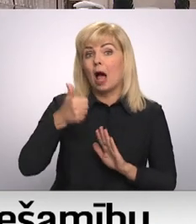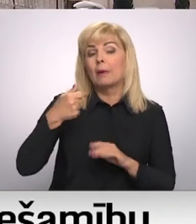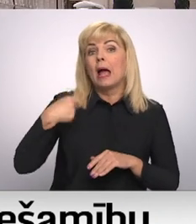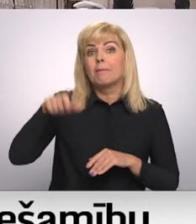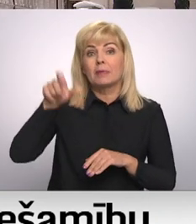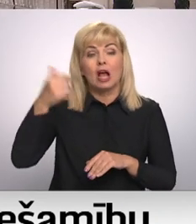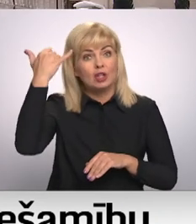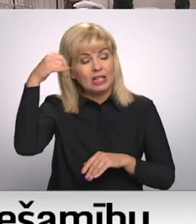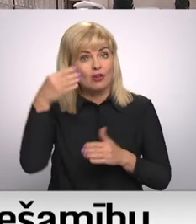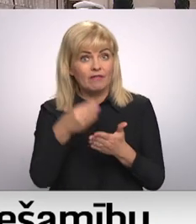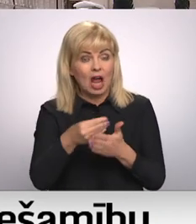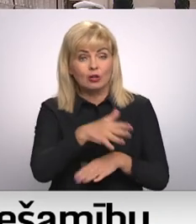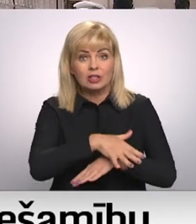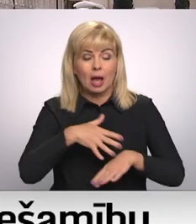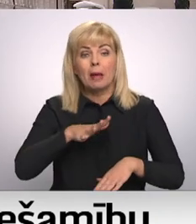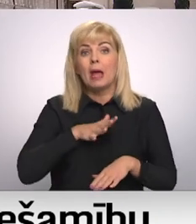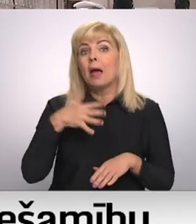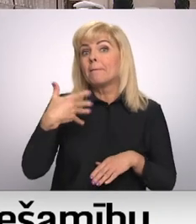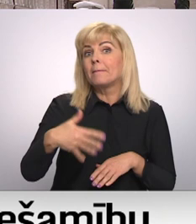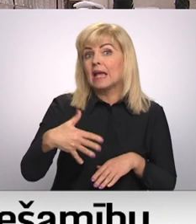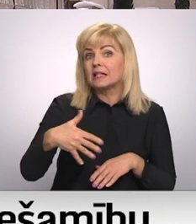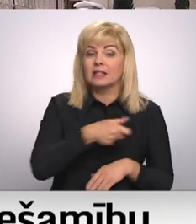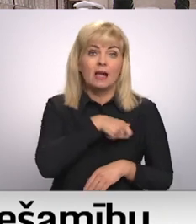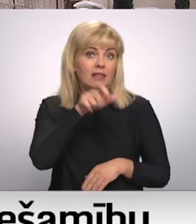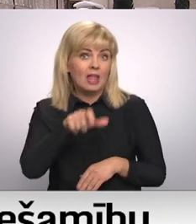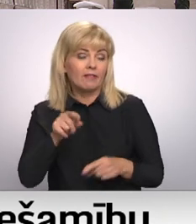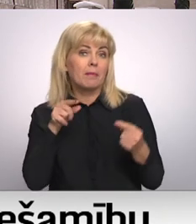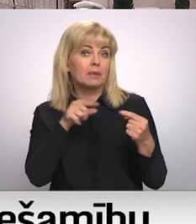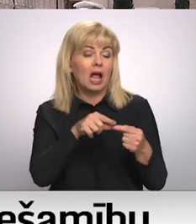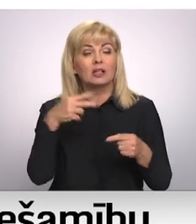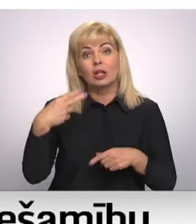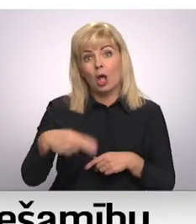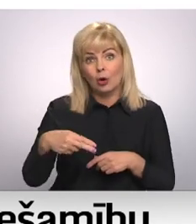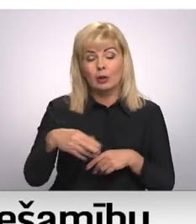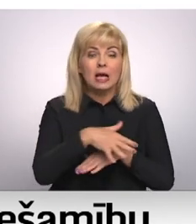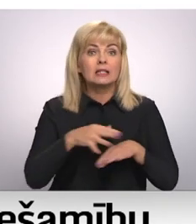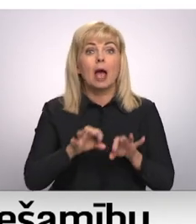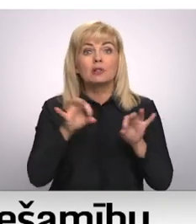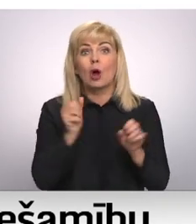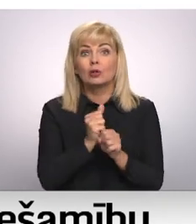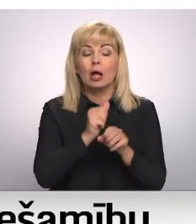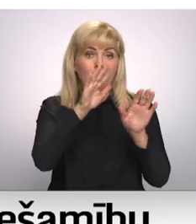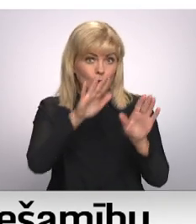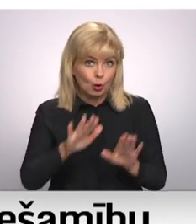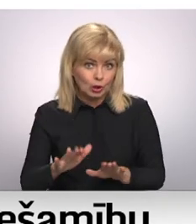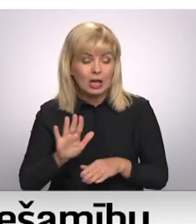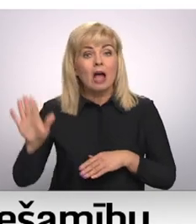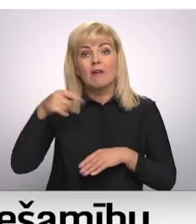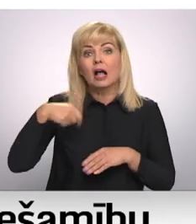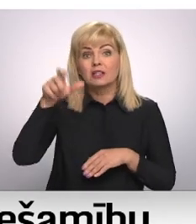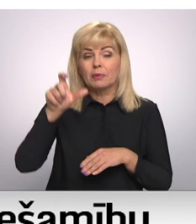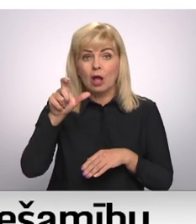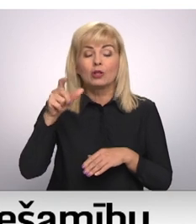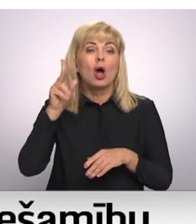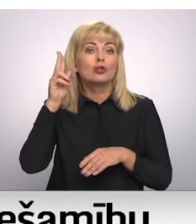prezidenta iniciatīvas vērtēšanu Saeimā bija 50 deputāti, bet pret 20. Saeimai sākot darba rudens sesijā, valsts prezidents solīja nākt